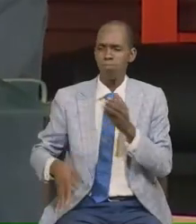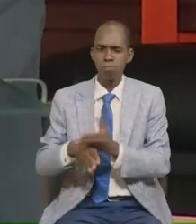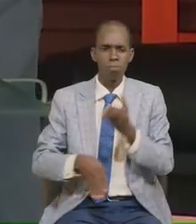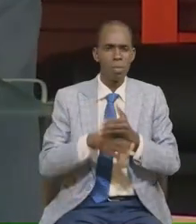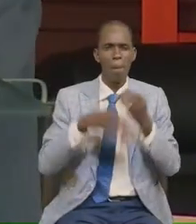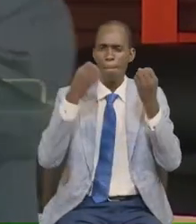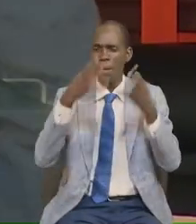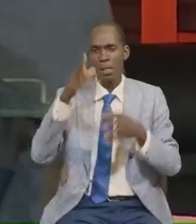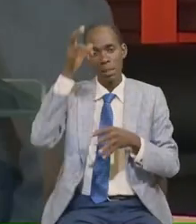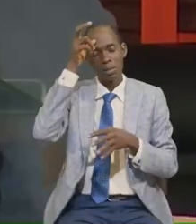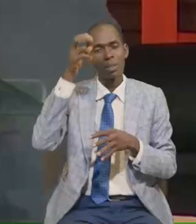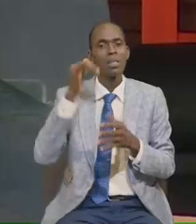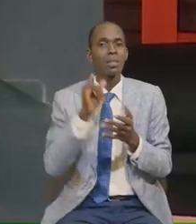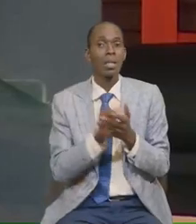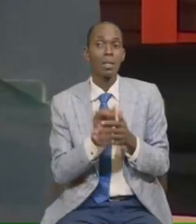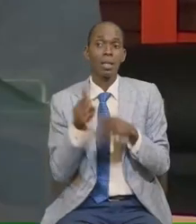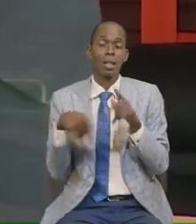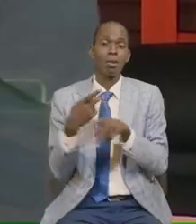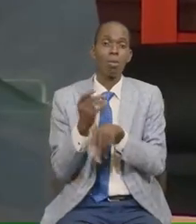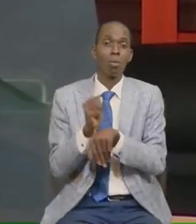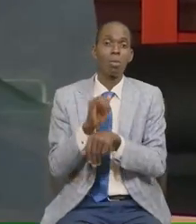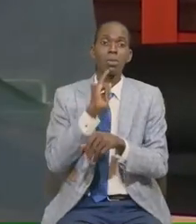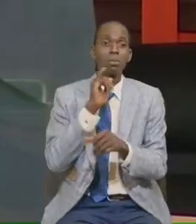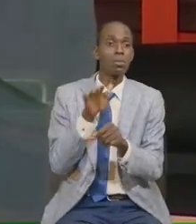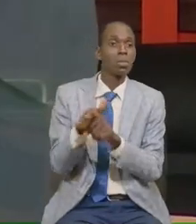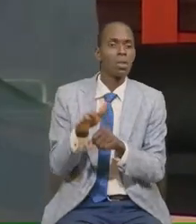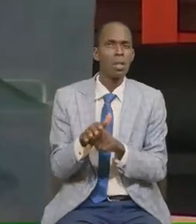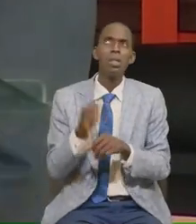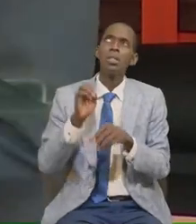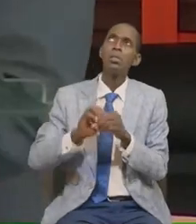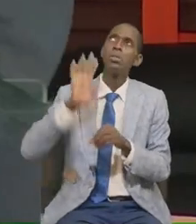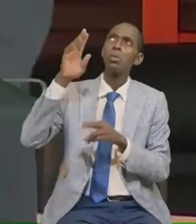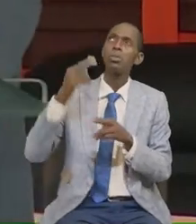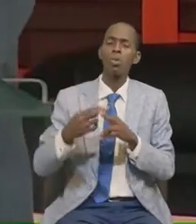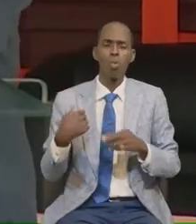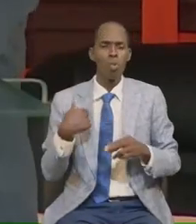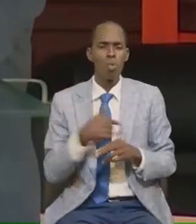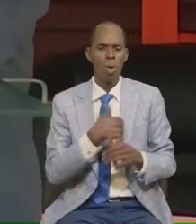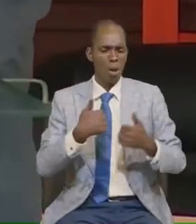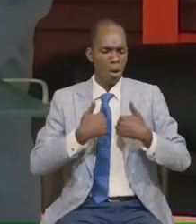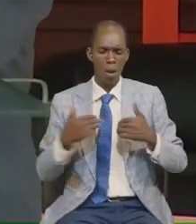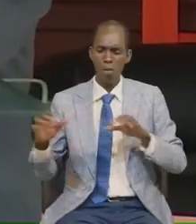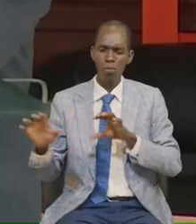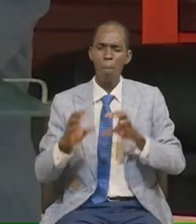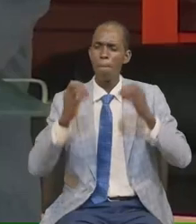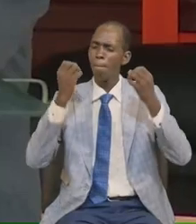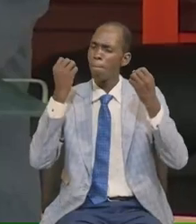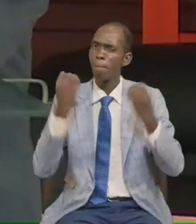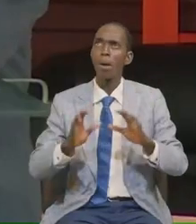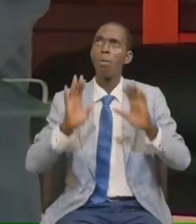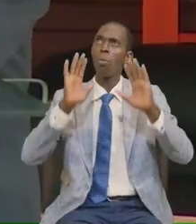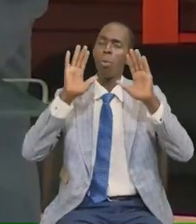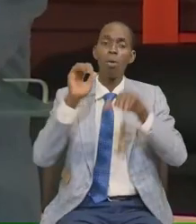type de travail n'avons n'ont pas fait beaucoup de miracles par ton nom il savait qu'il y a des oeuvres